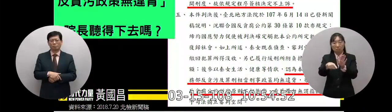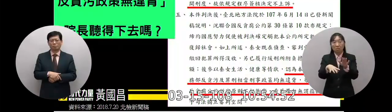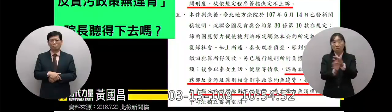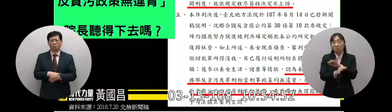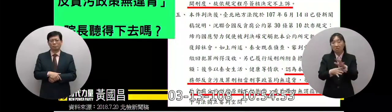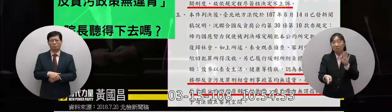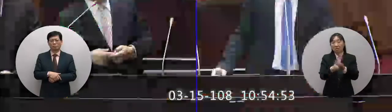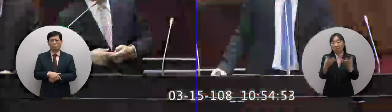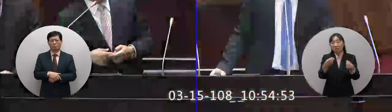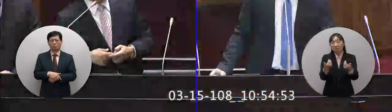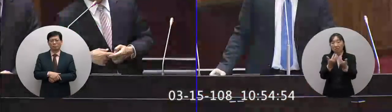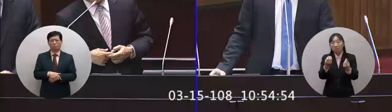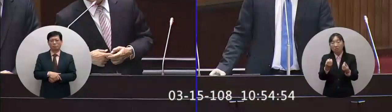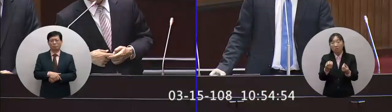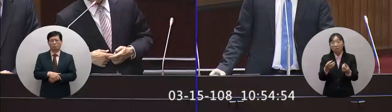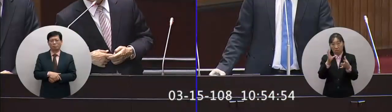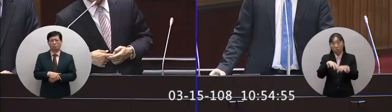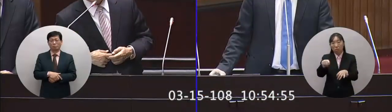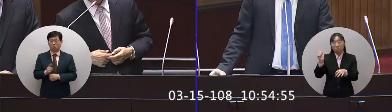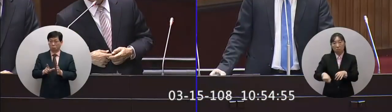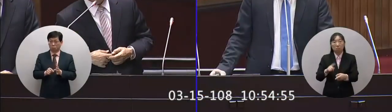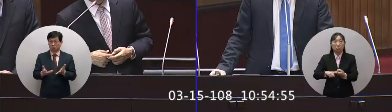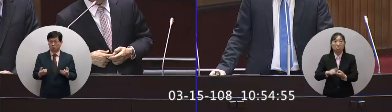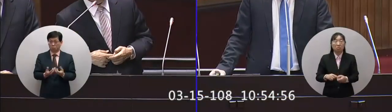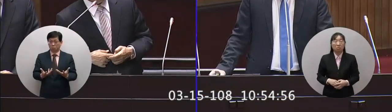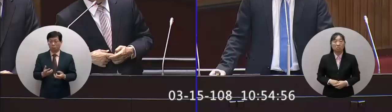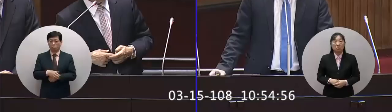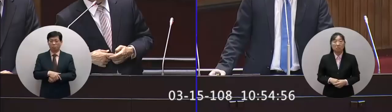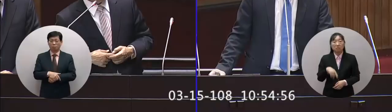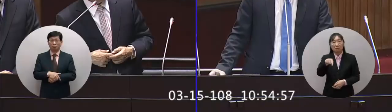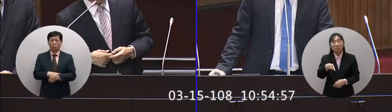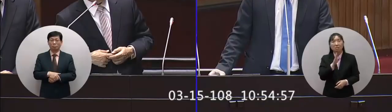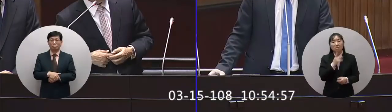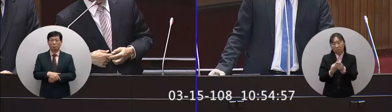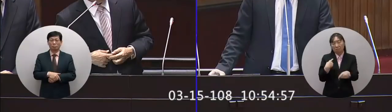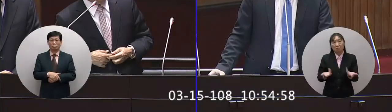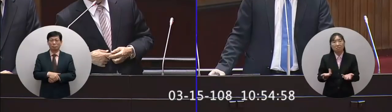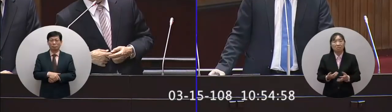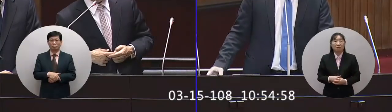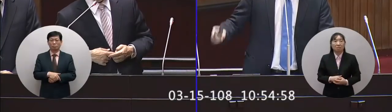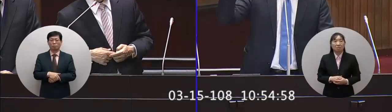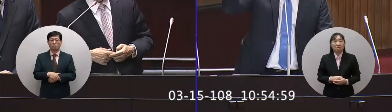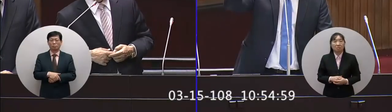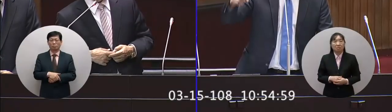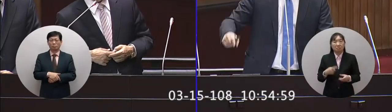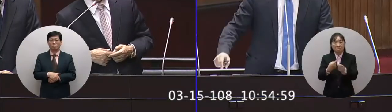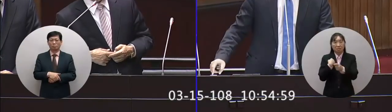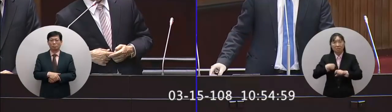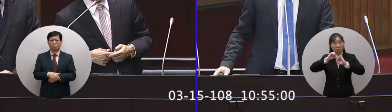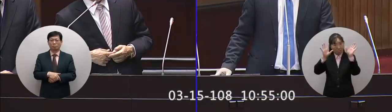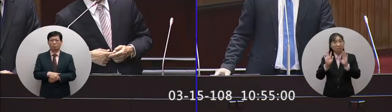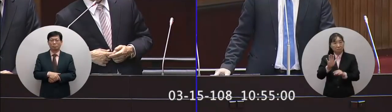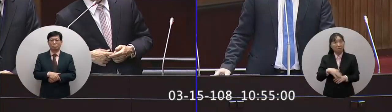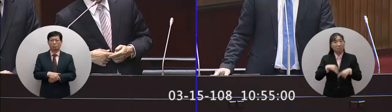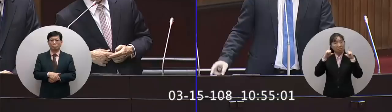缓刑2年没有问题。 那什么时候的事？ 这个是在去年的事情。去年我公开讲